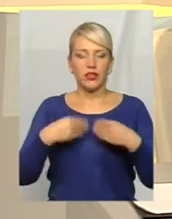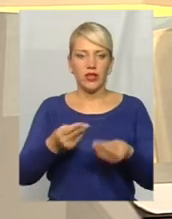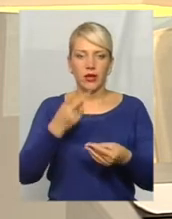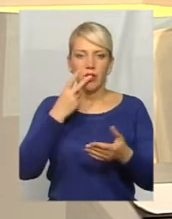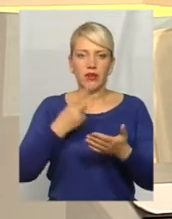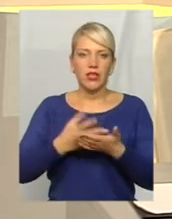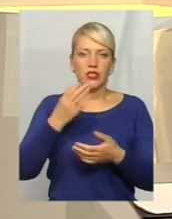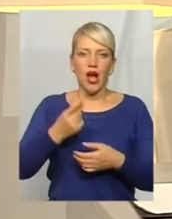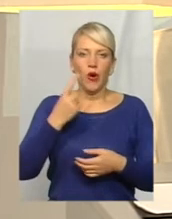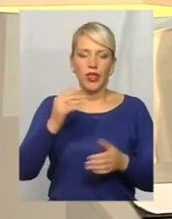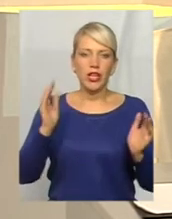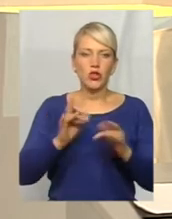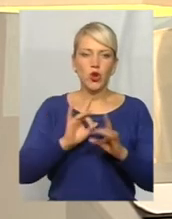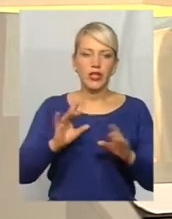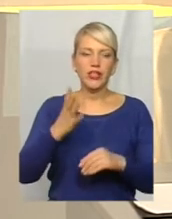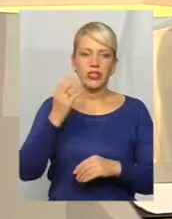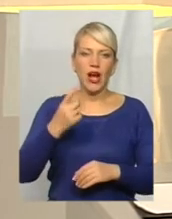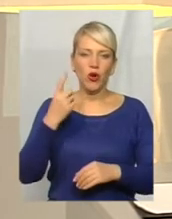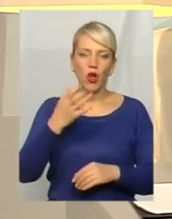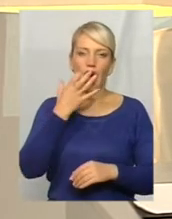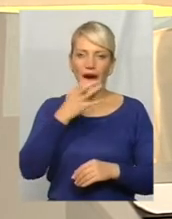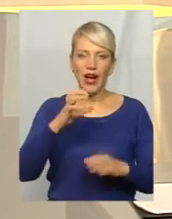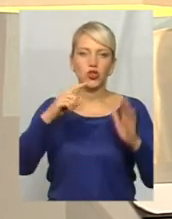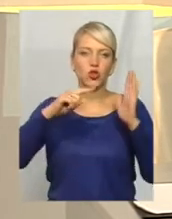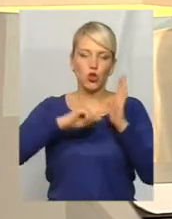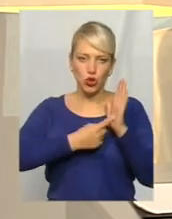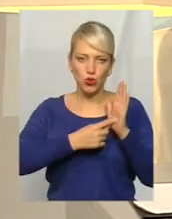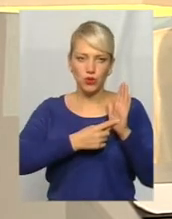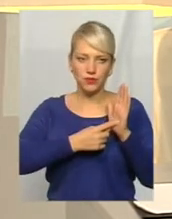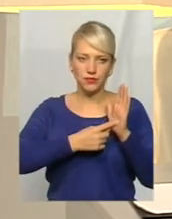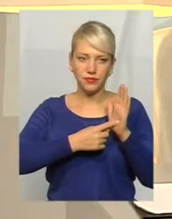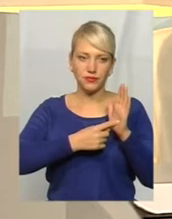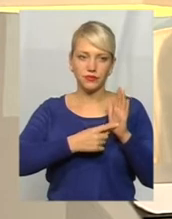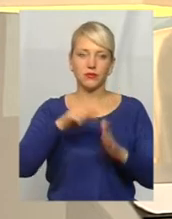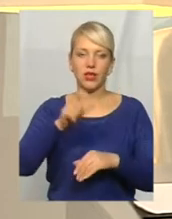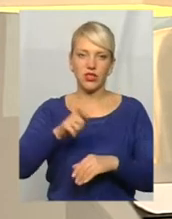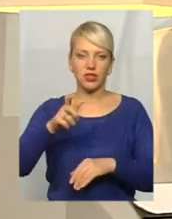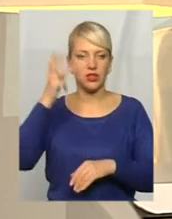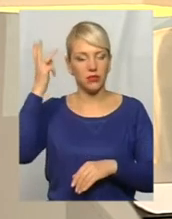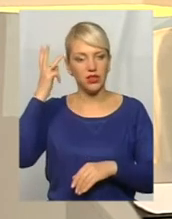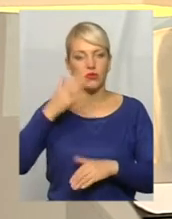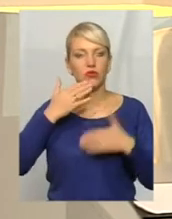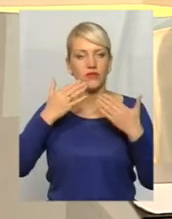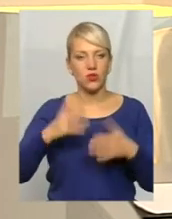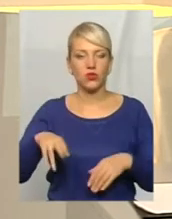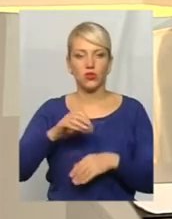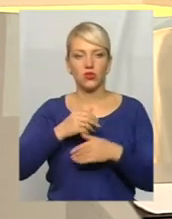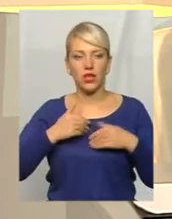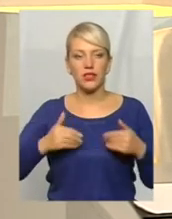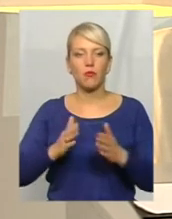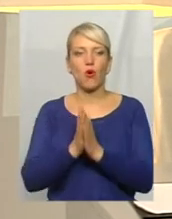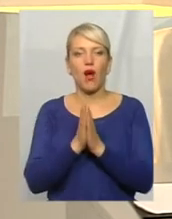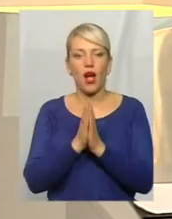подивитися ще один сюжет, ще одну гарячу точку. Власне, мешканці Хмельницького звернулися до нас з